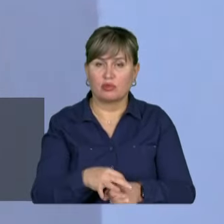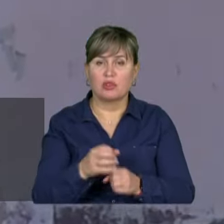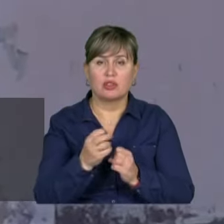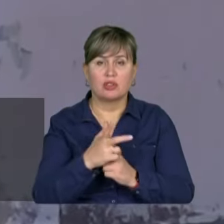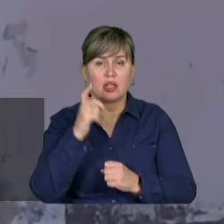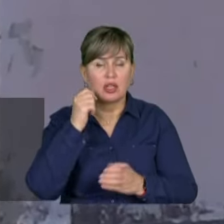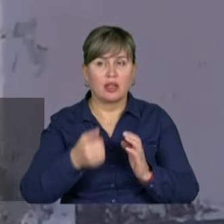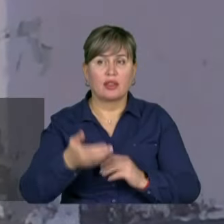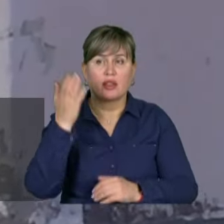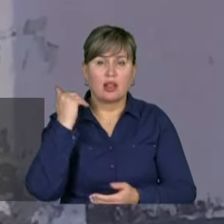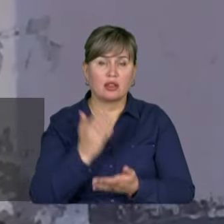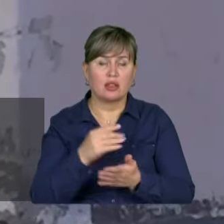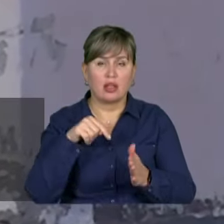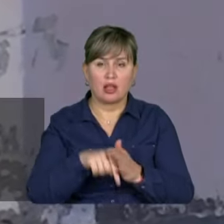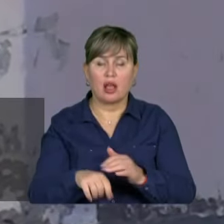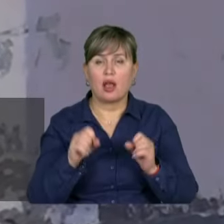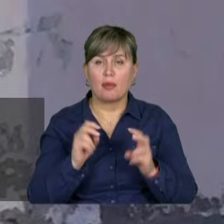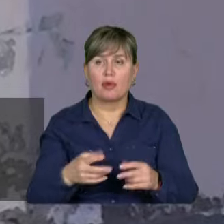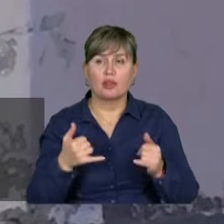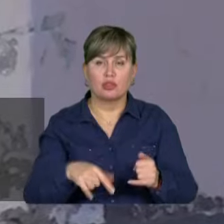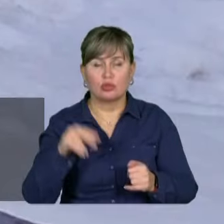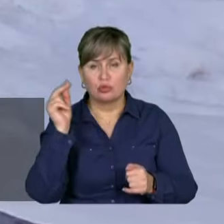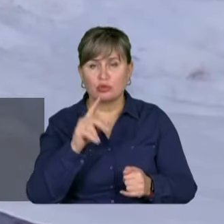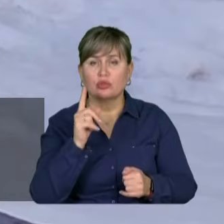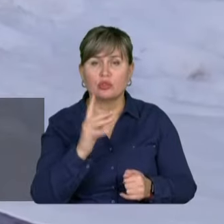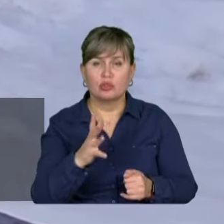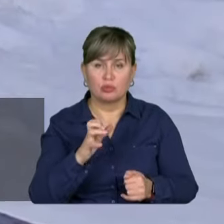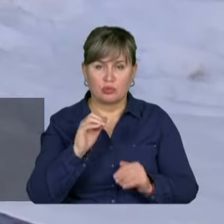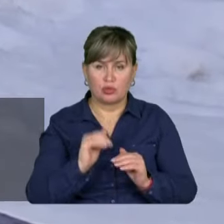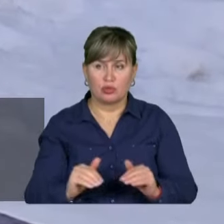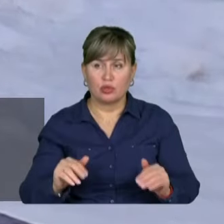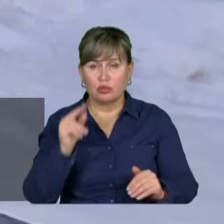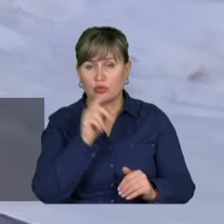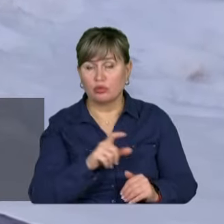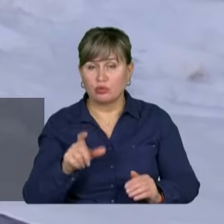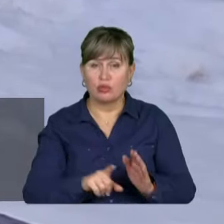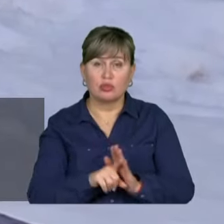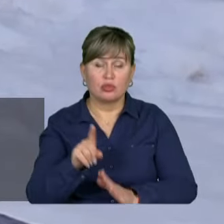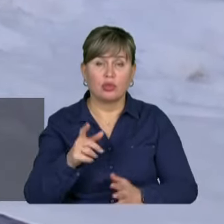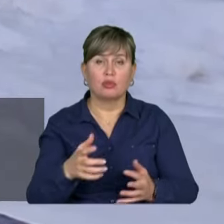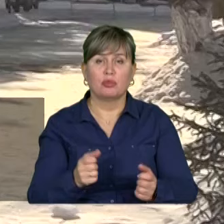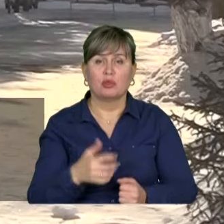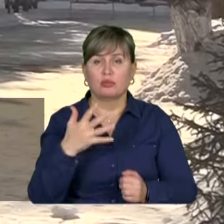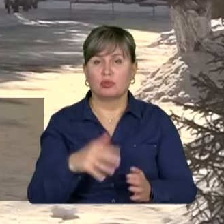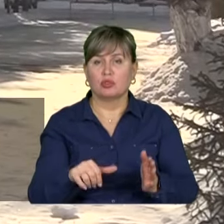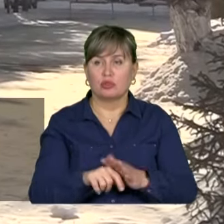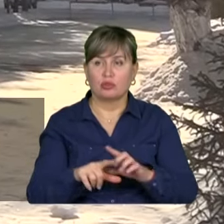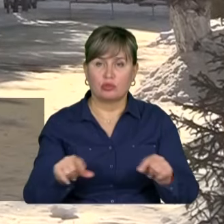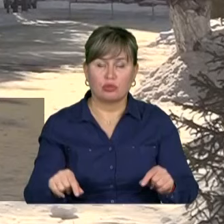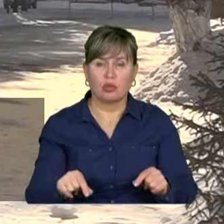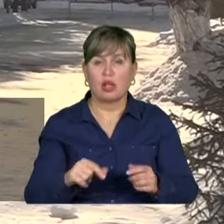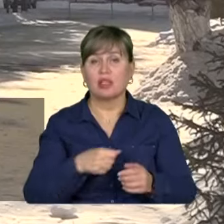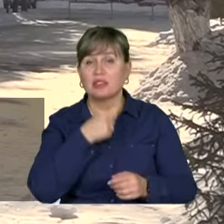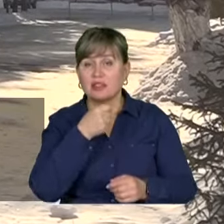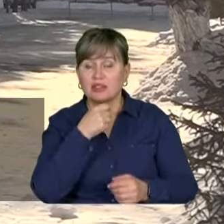13 лет назад. Находиться в нем опасно. Сейчас здесь учатся 1500 детей. Учеников начальных классов приняли в 56-й школе, а классы среднего